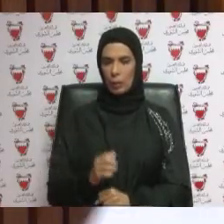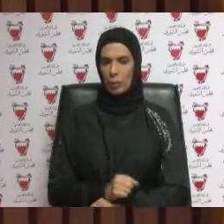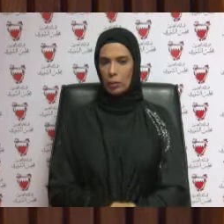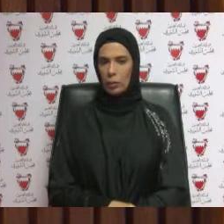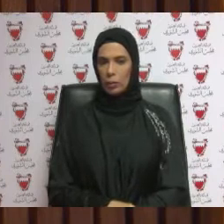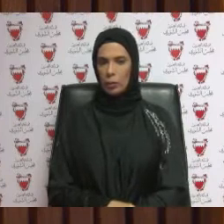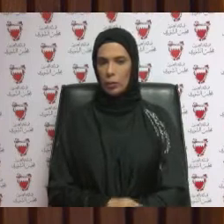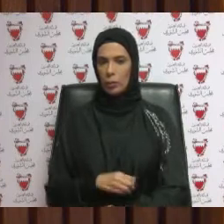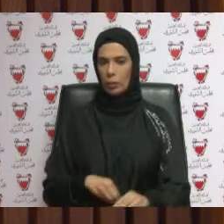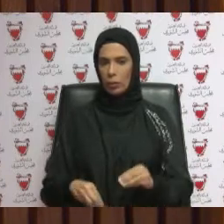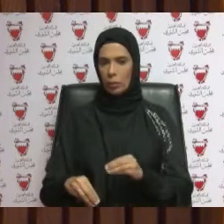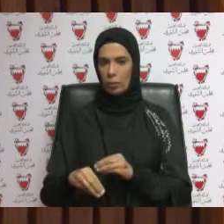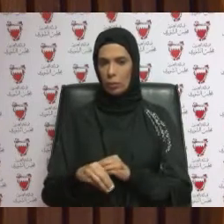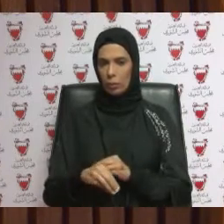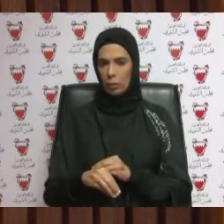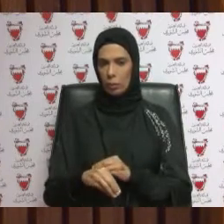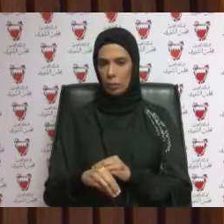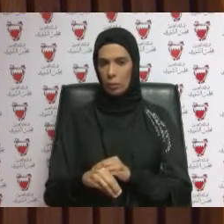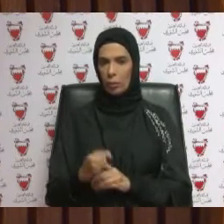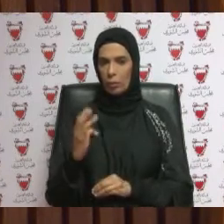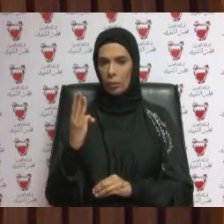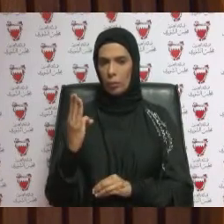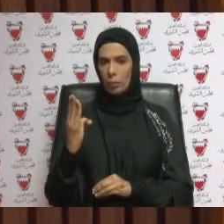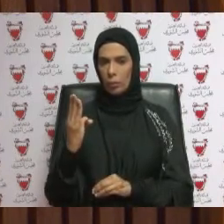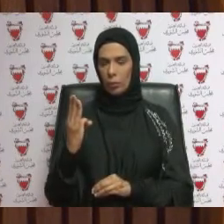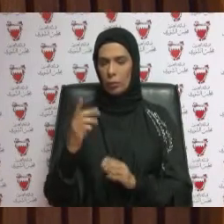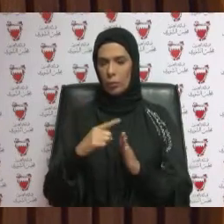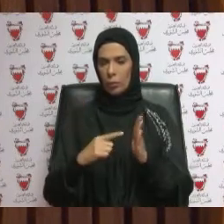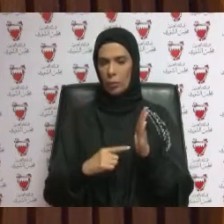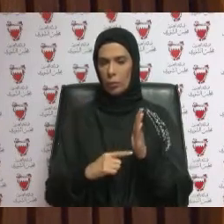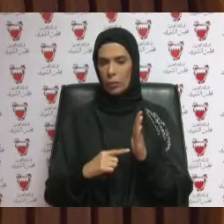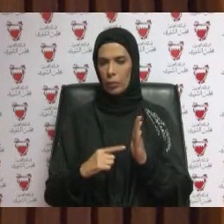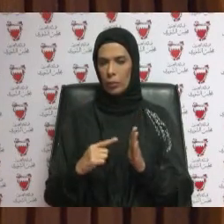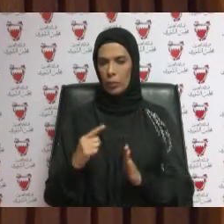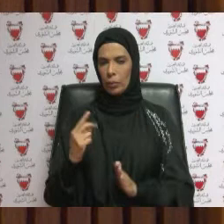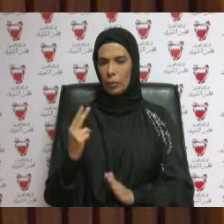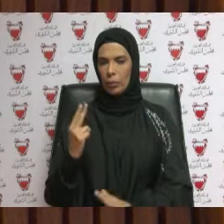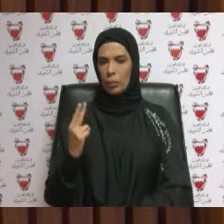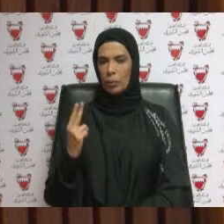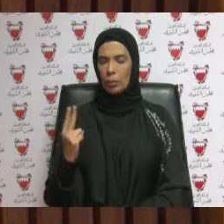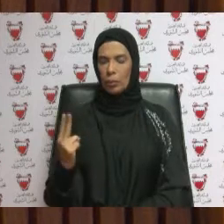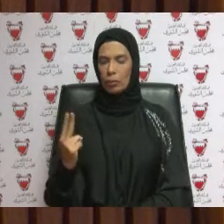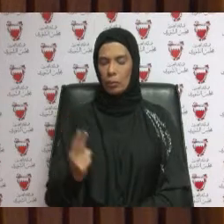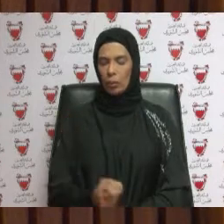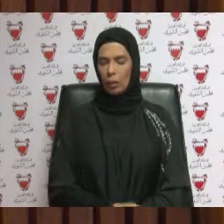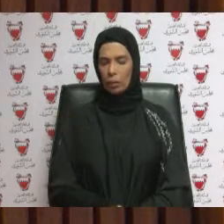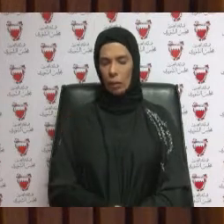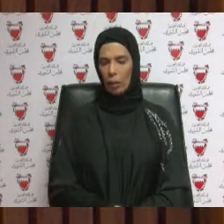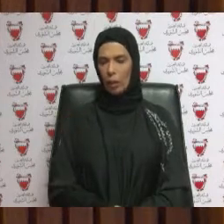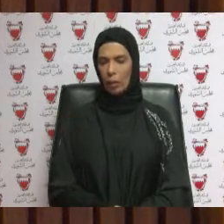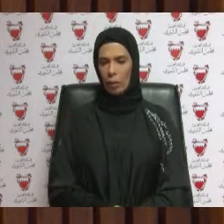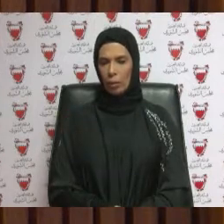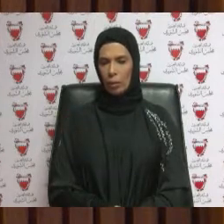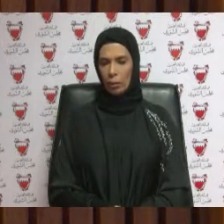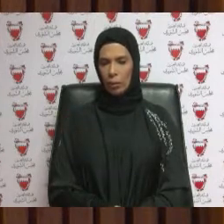لسنة بتعديل المادة 3 من المرسوم بقانون رقم 2 لسنة 1994 بشأن